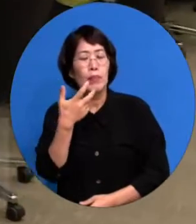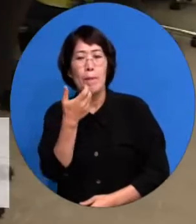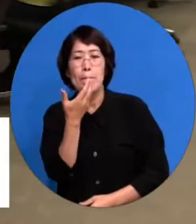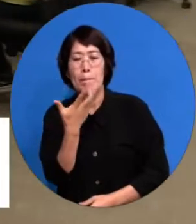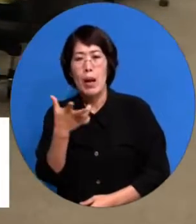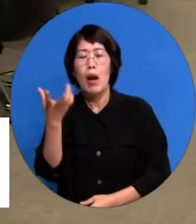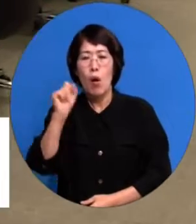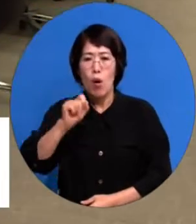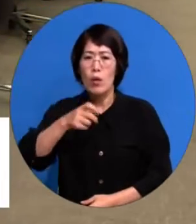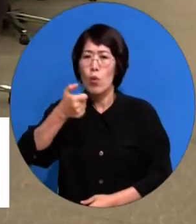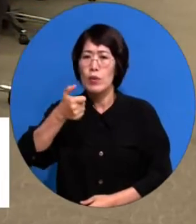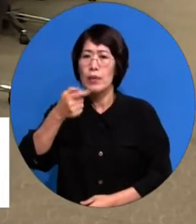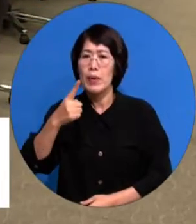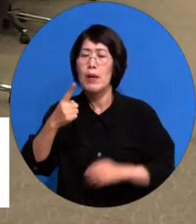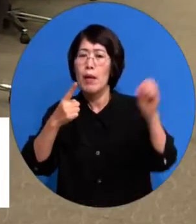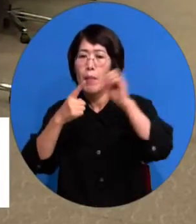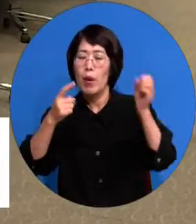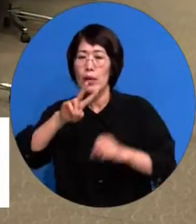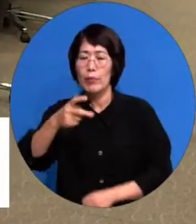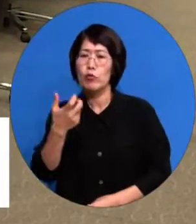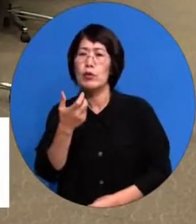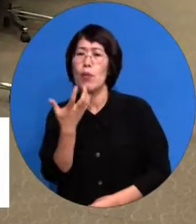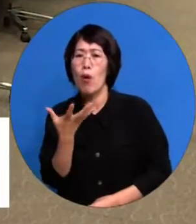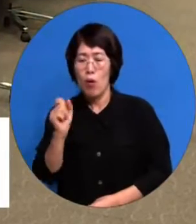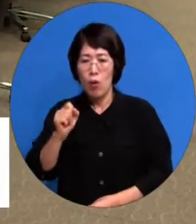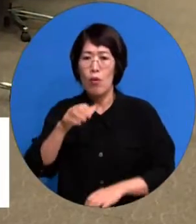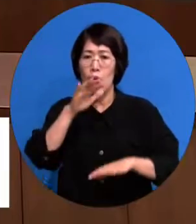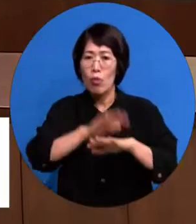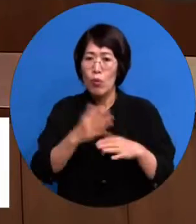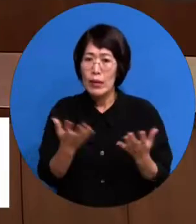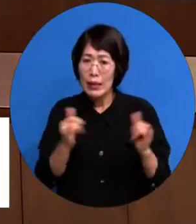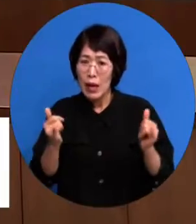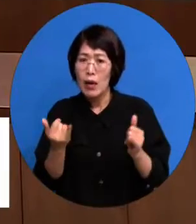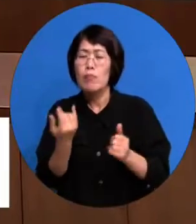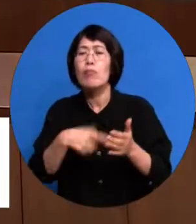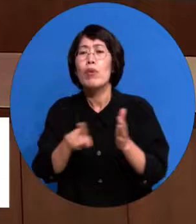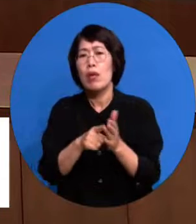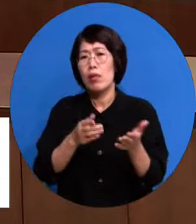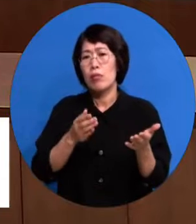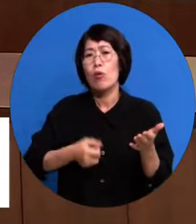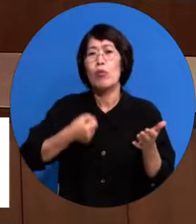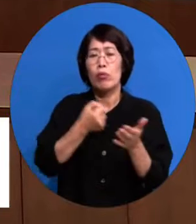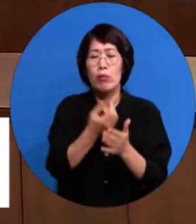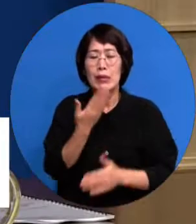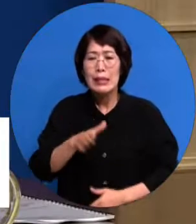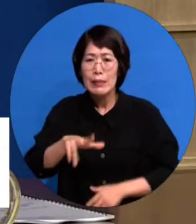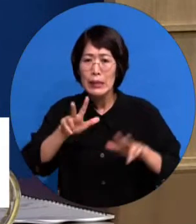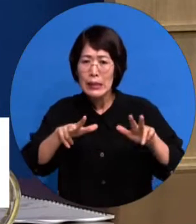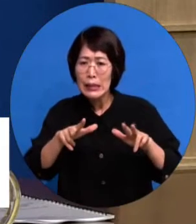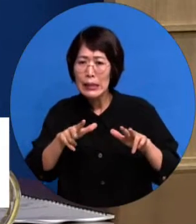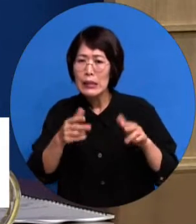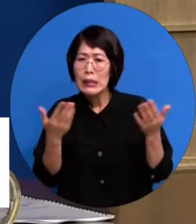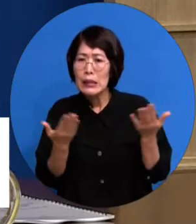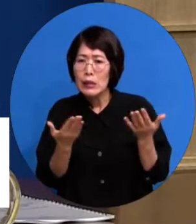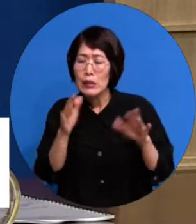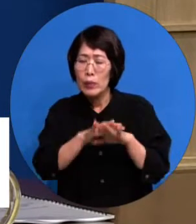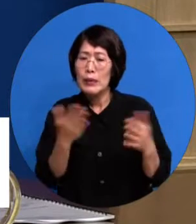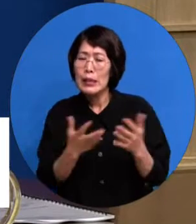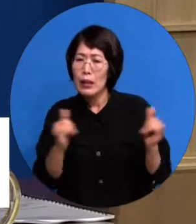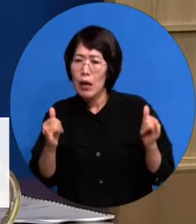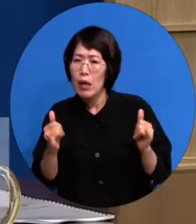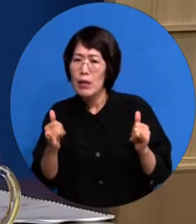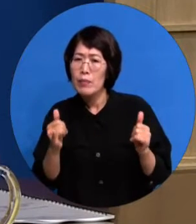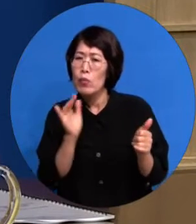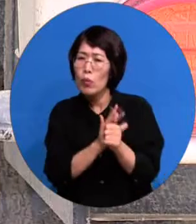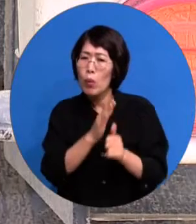가운데 51%인 290억 원이 농업 분야 예산이지만 농업계가 효과를 체감할 수 있을지는